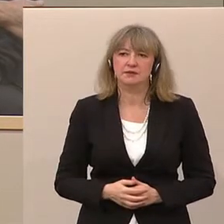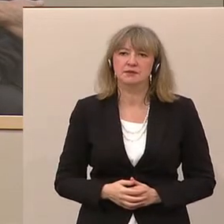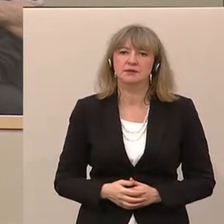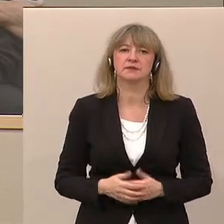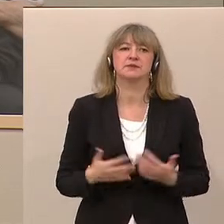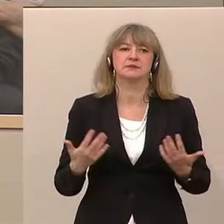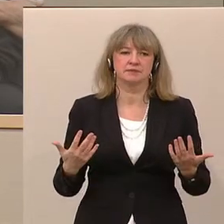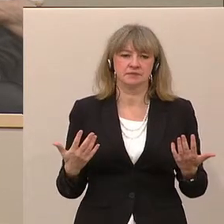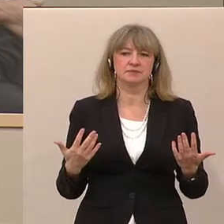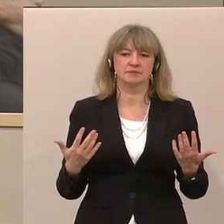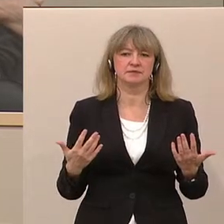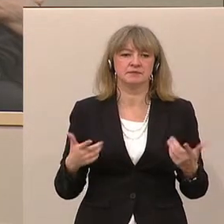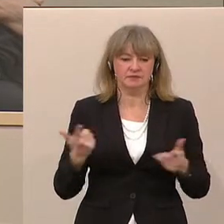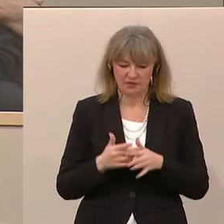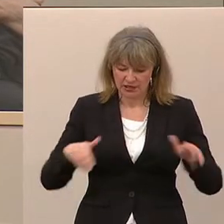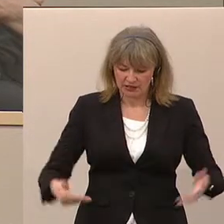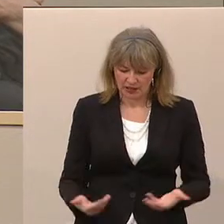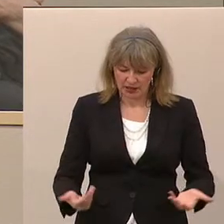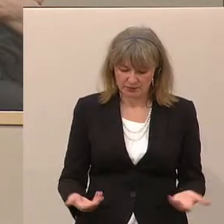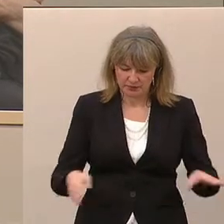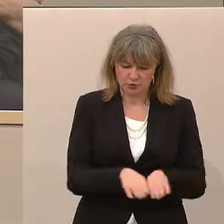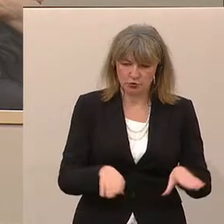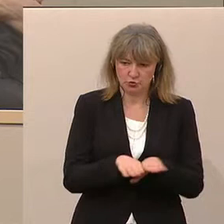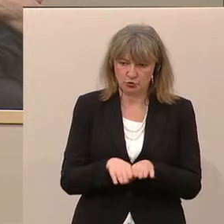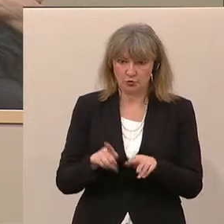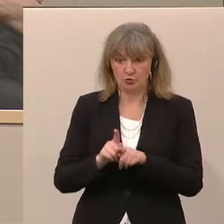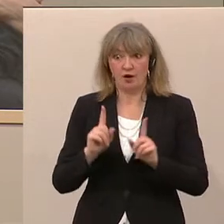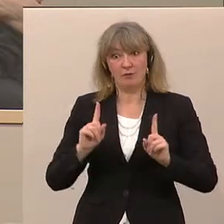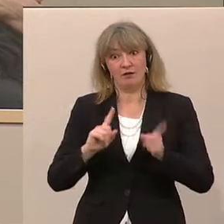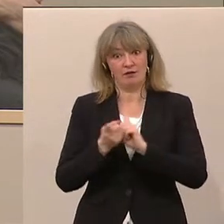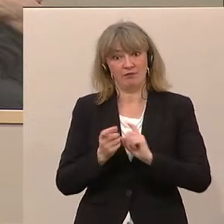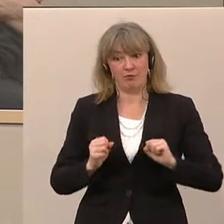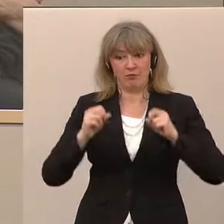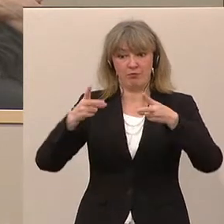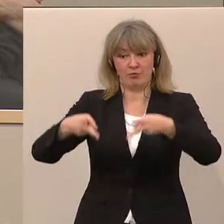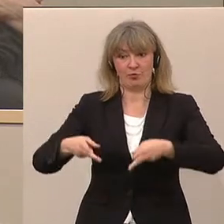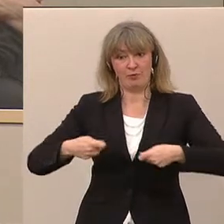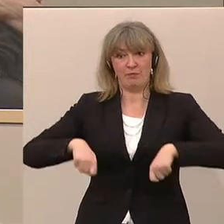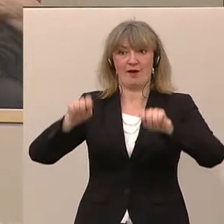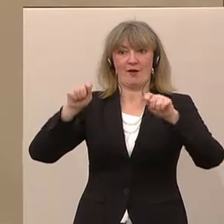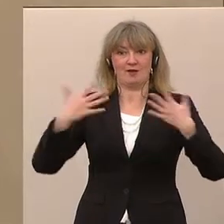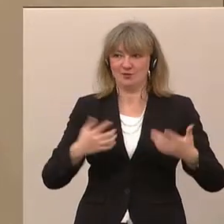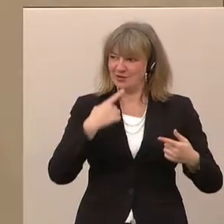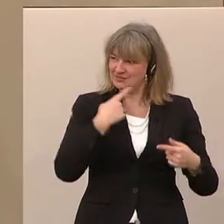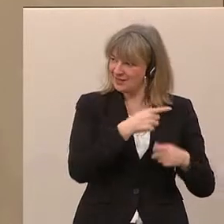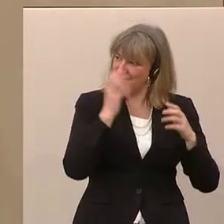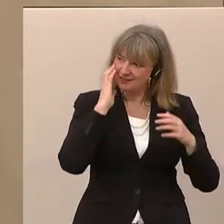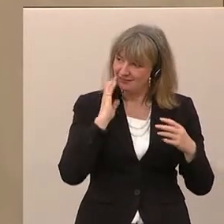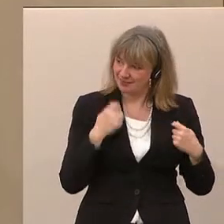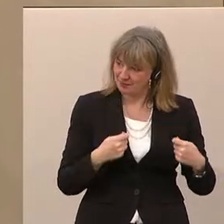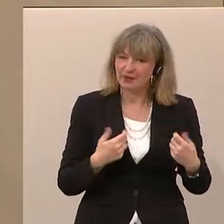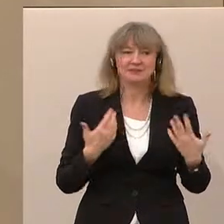in Gräben zuschütten und Brücken bauen, Zitat Ende. Genau das ist